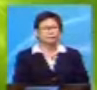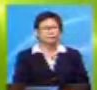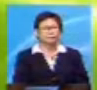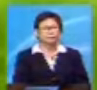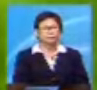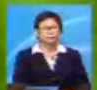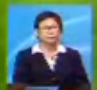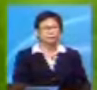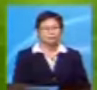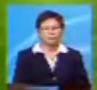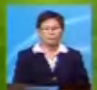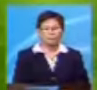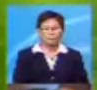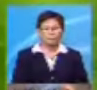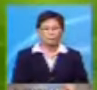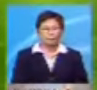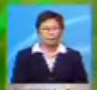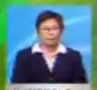Arifin